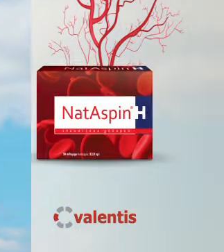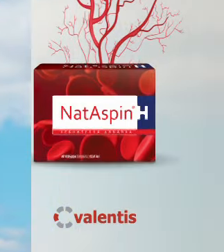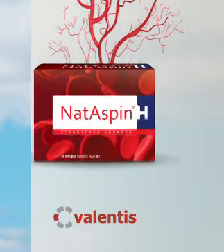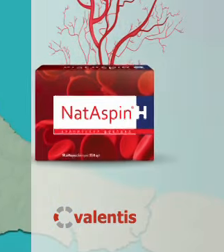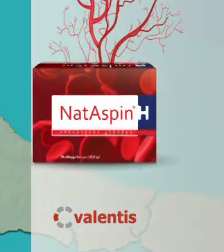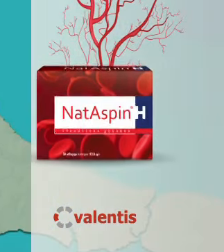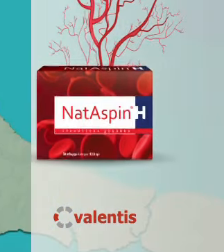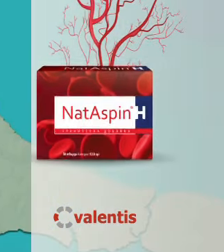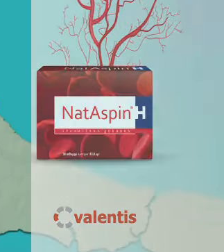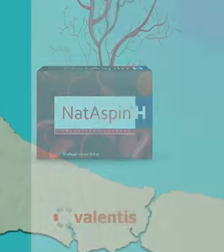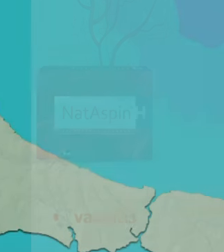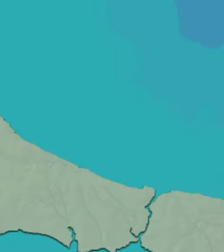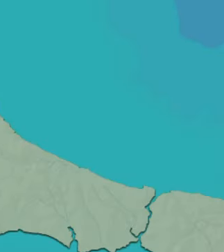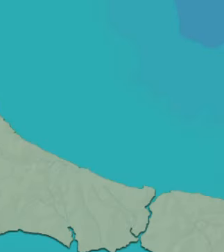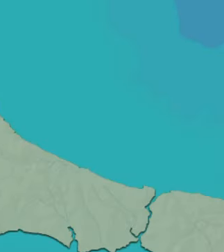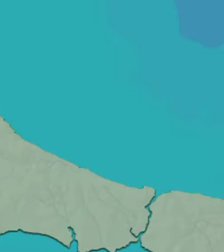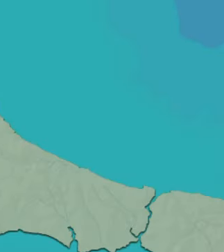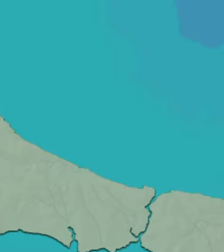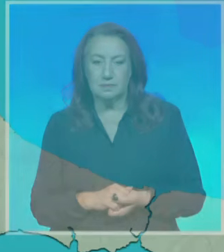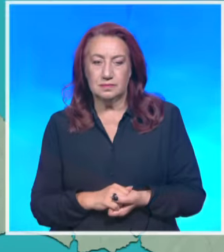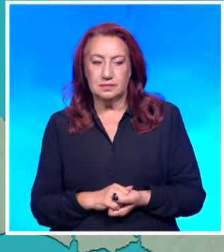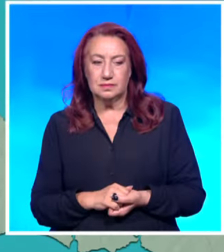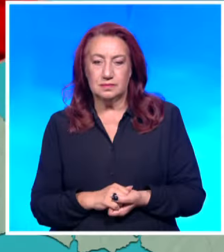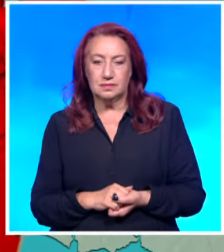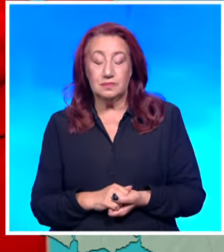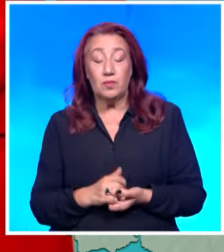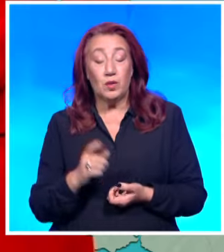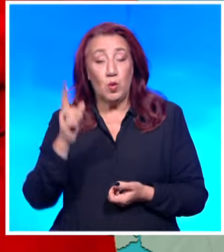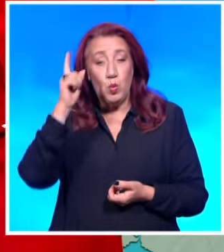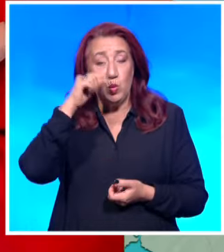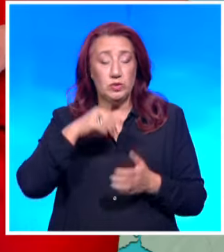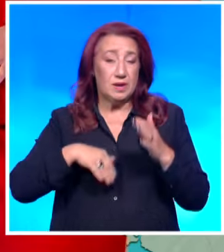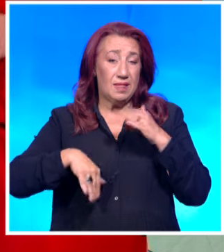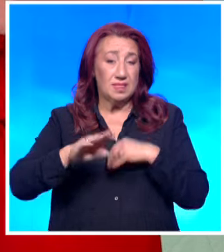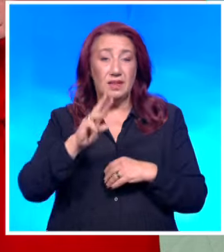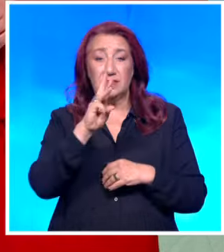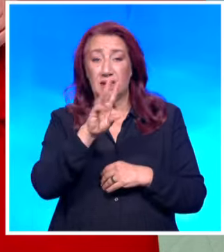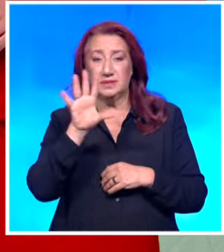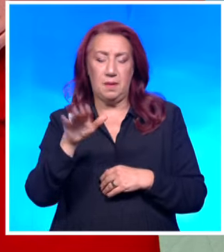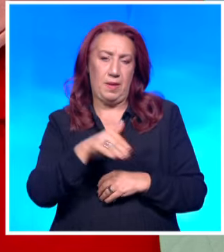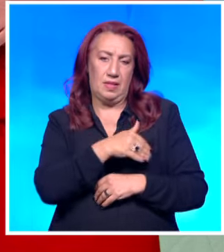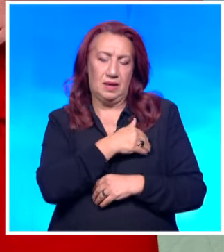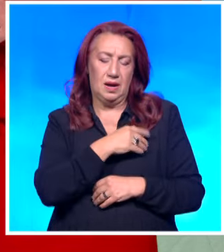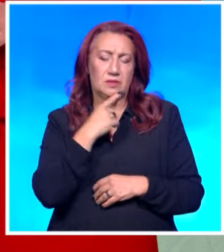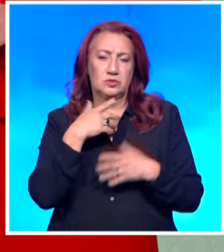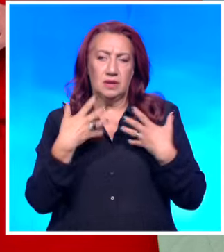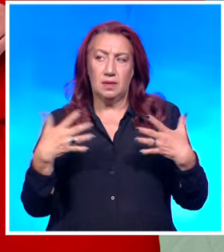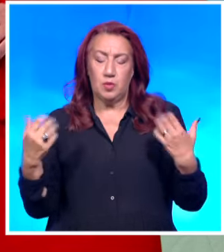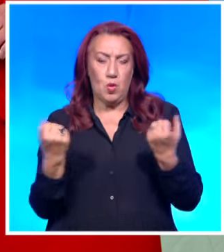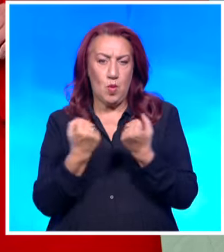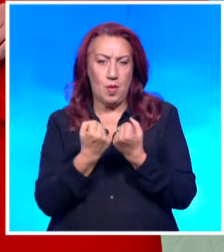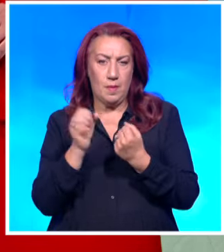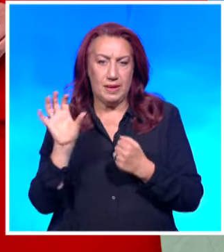кот за жеги над 35° е в сила за много области в ниската част на западна и централна българия